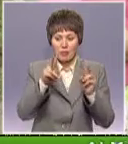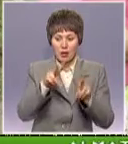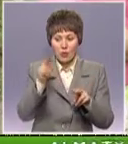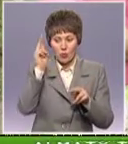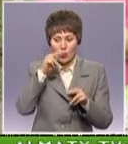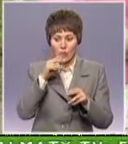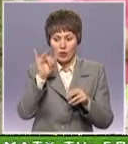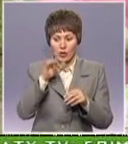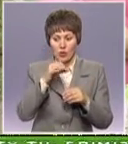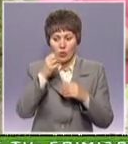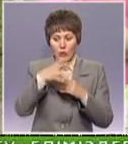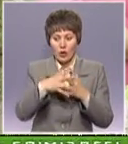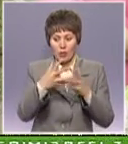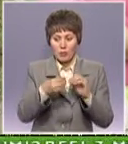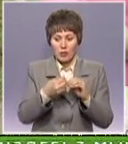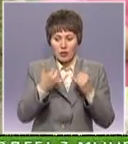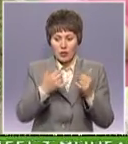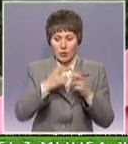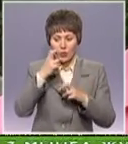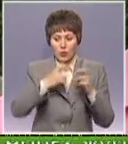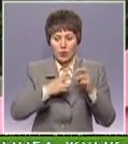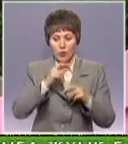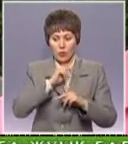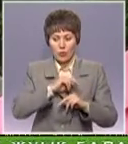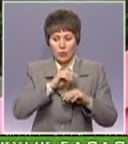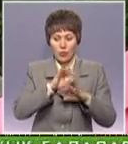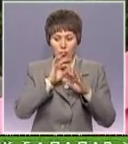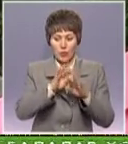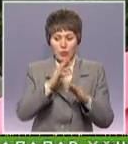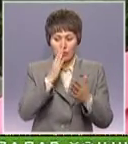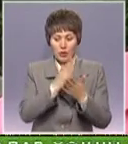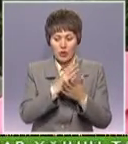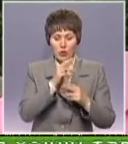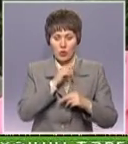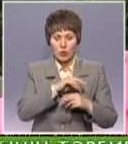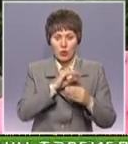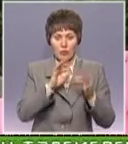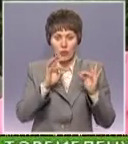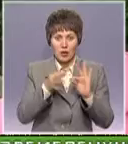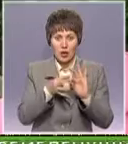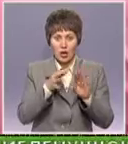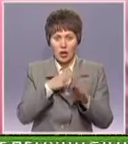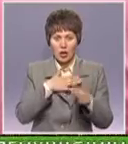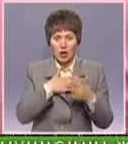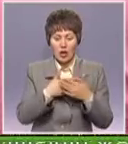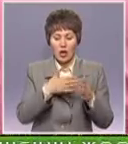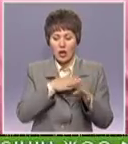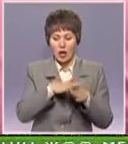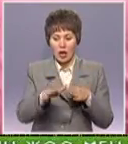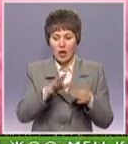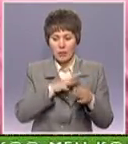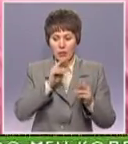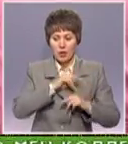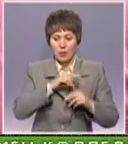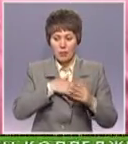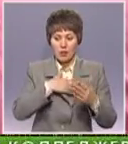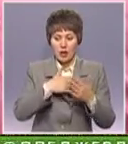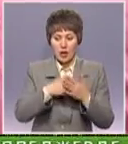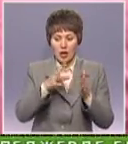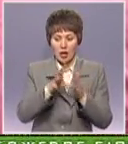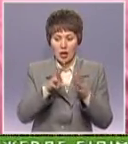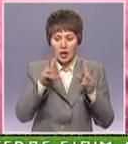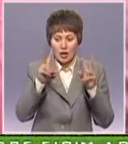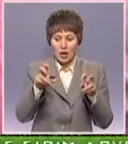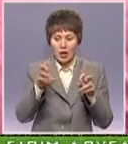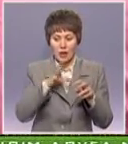оқып түйген ортаға салып, қазір өндіріс өмірін өрге сүйреп жүргені бар. Жұмысын тиянақты һәм тыңғылықты атқарған үшін еңбегі сіңген энергетик